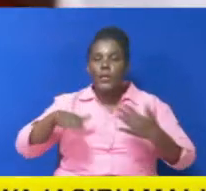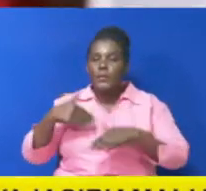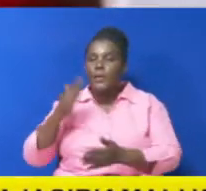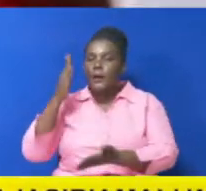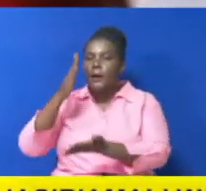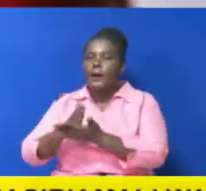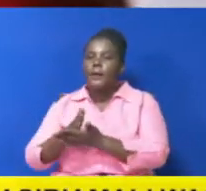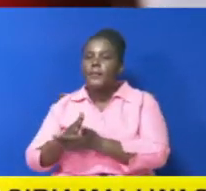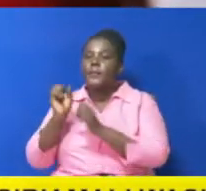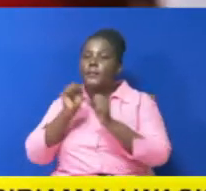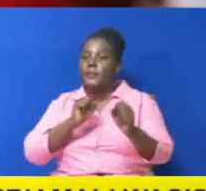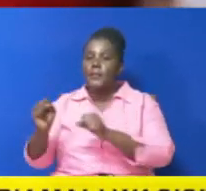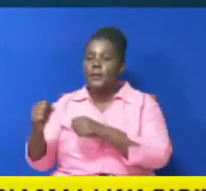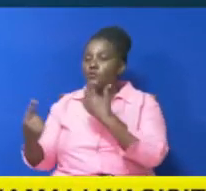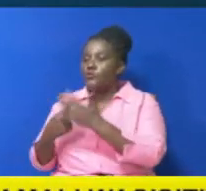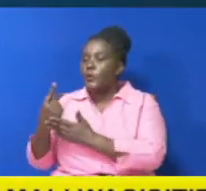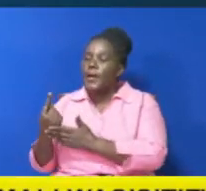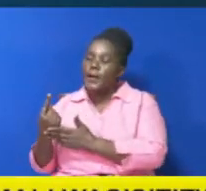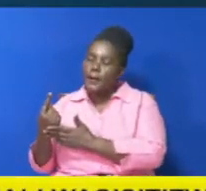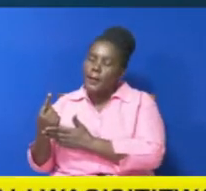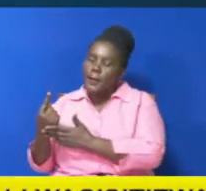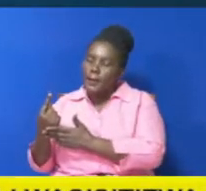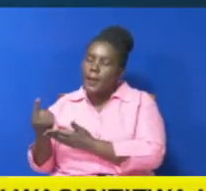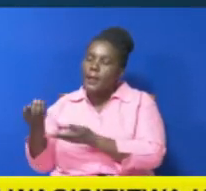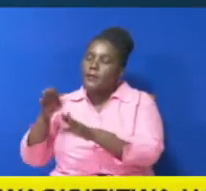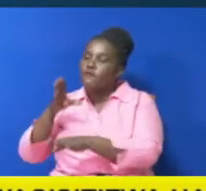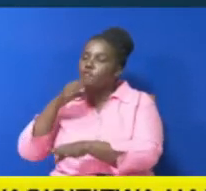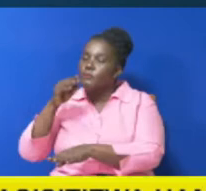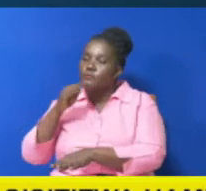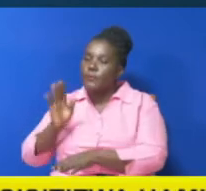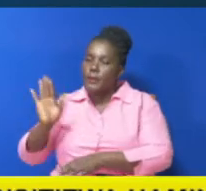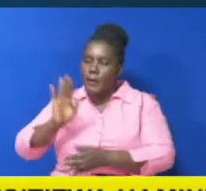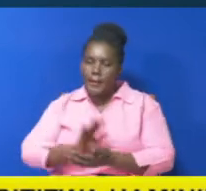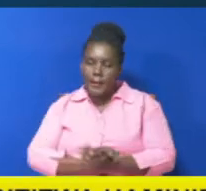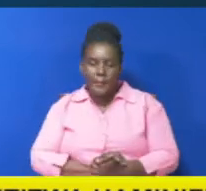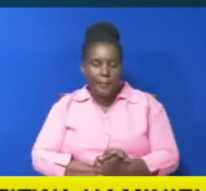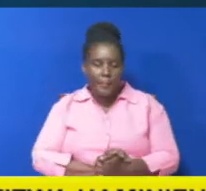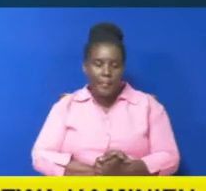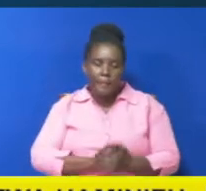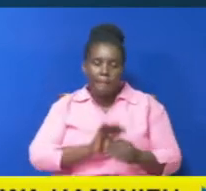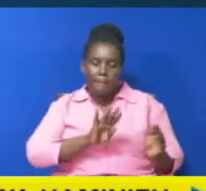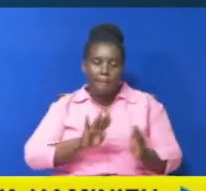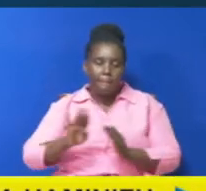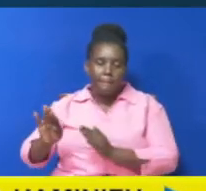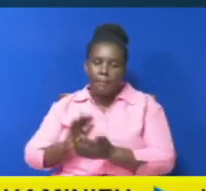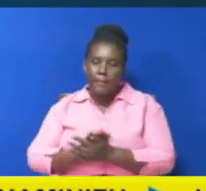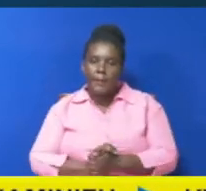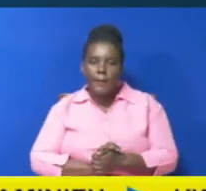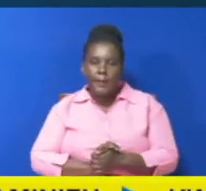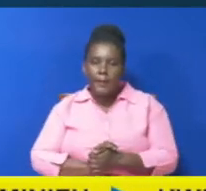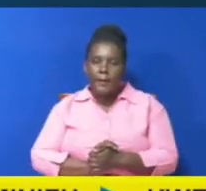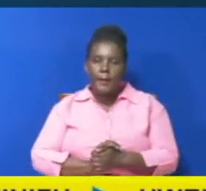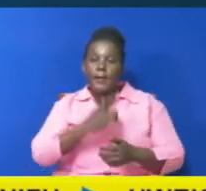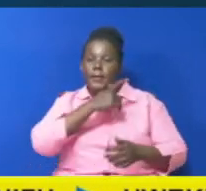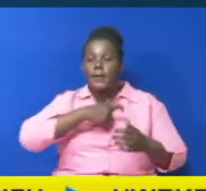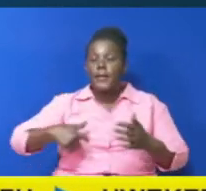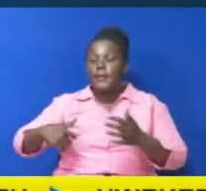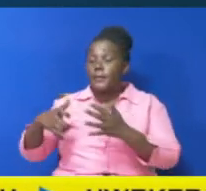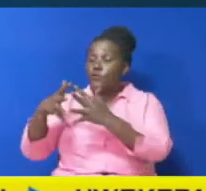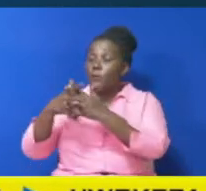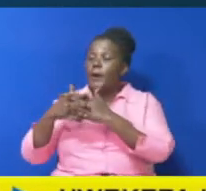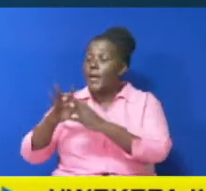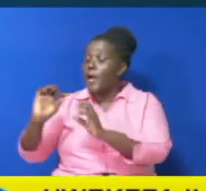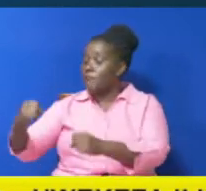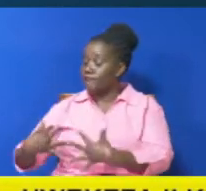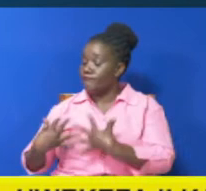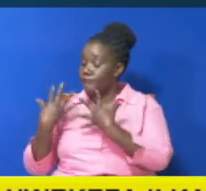dhidi ya kifo cha mumewe. Tunaelekea katika bara la Amerika ya Kaskazini. Rais Joe Biden wa Marekani amepimwa na kuthibitishwa kuwa ameambukizwa virusi